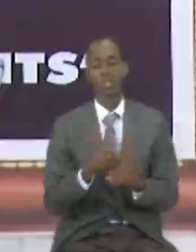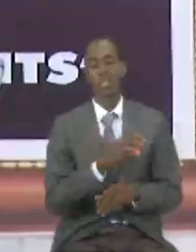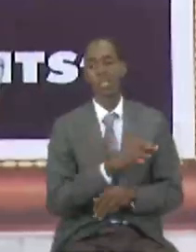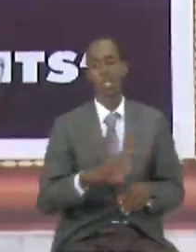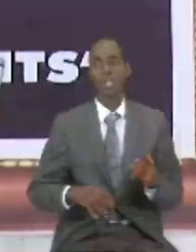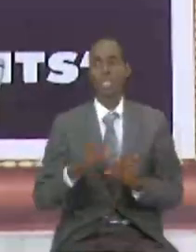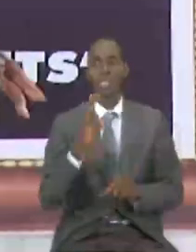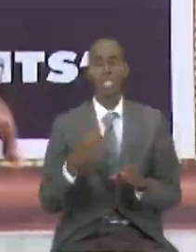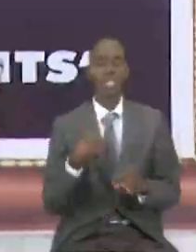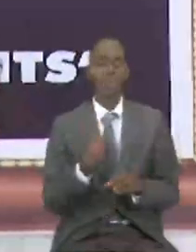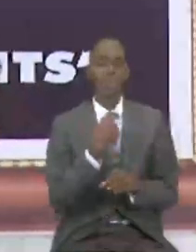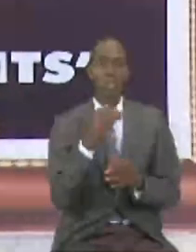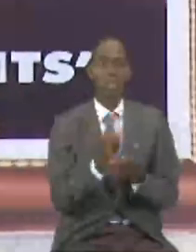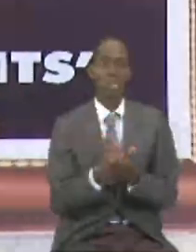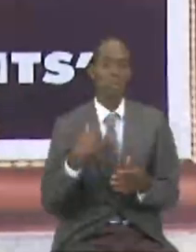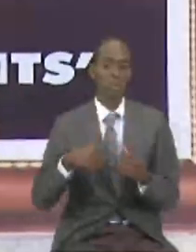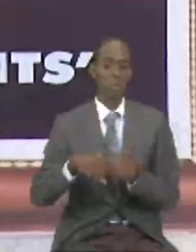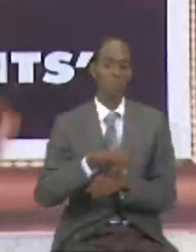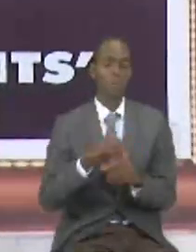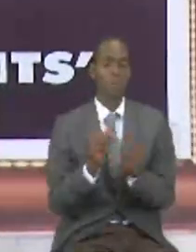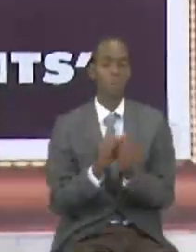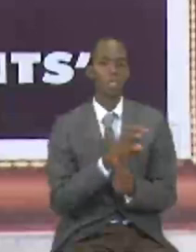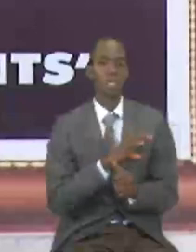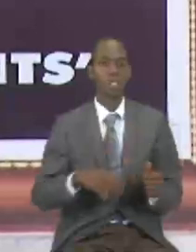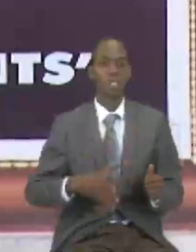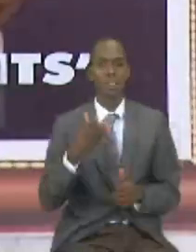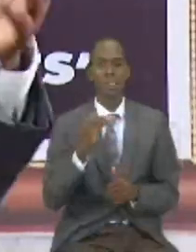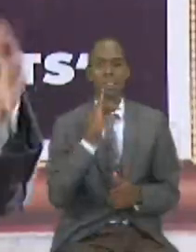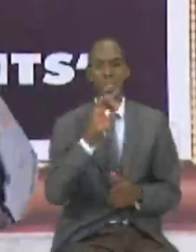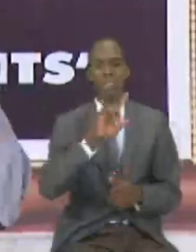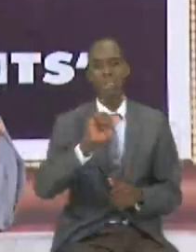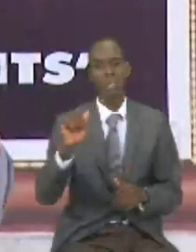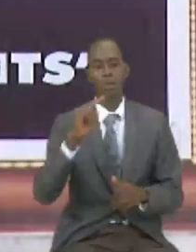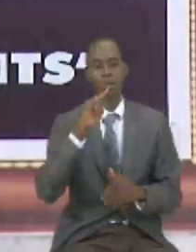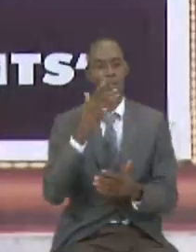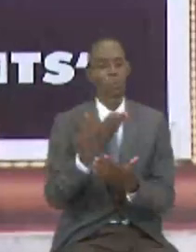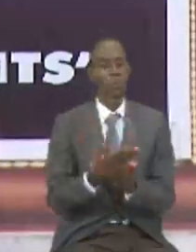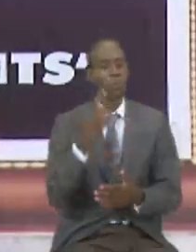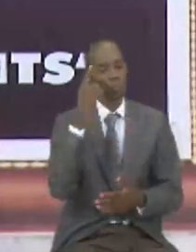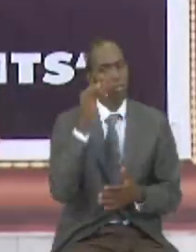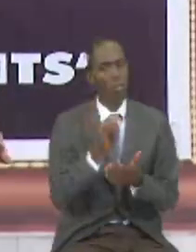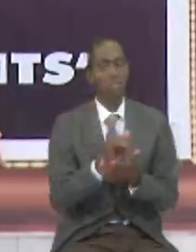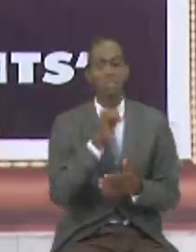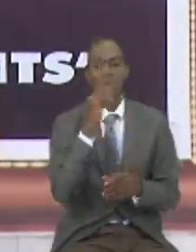que si nous disons que nous communions avec lui, alors il y a